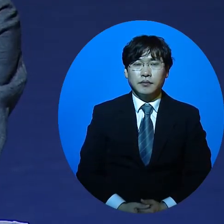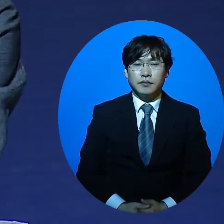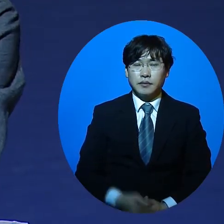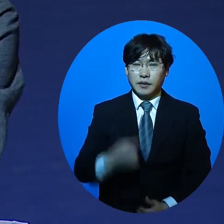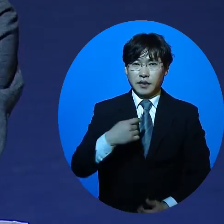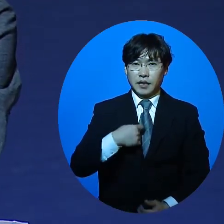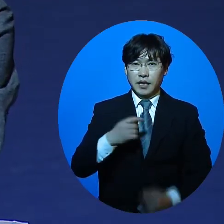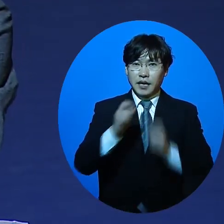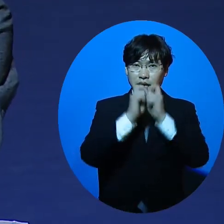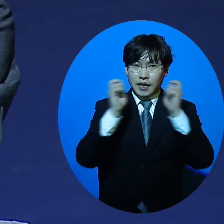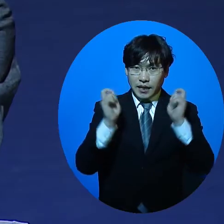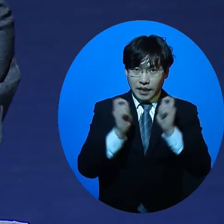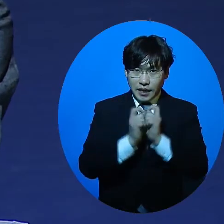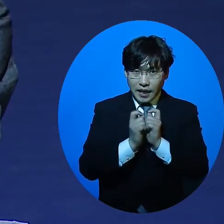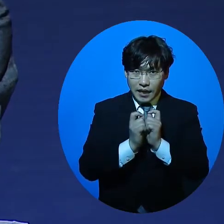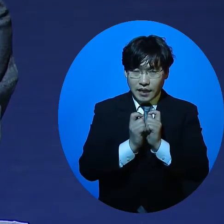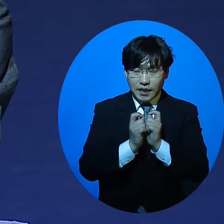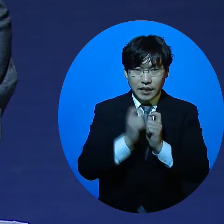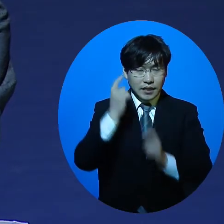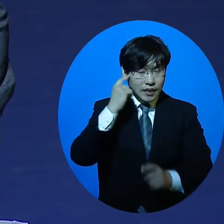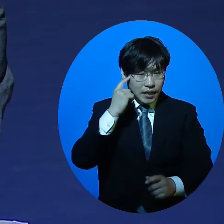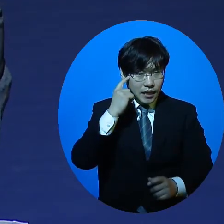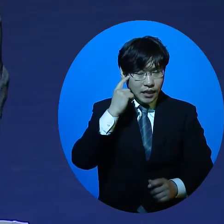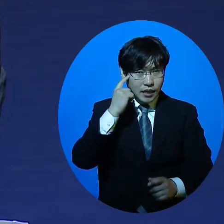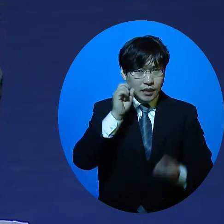생각을 얘기하는 건 바람직하지 않은 것 같고요.